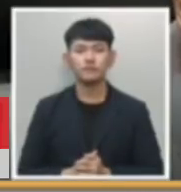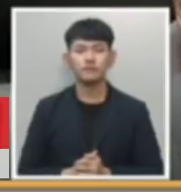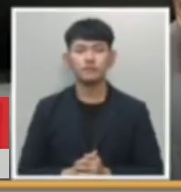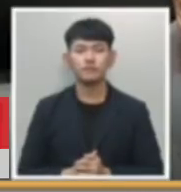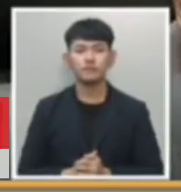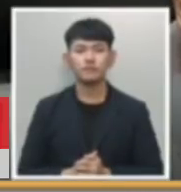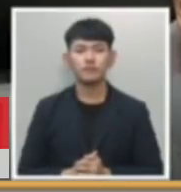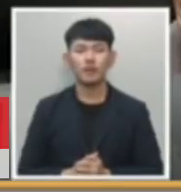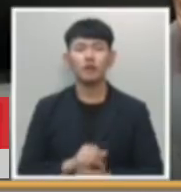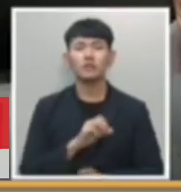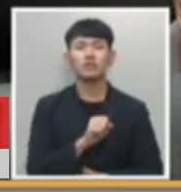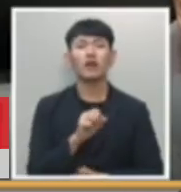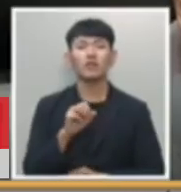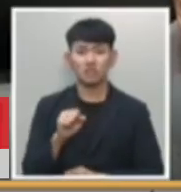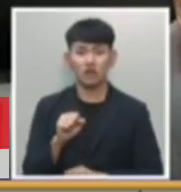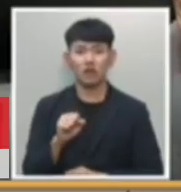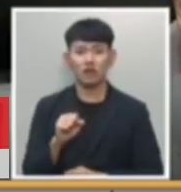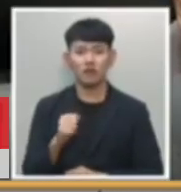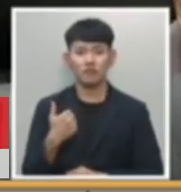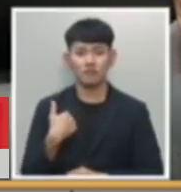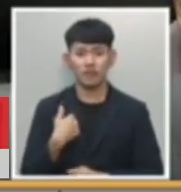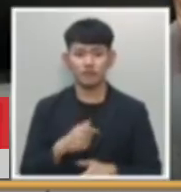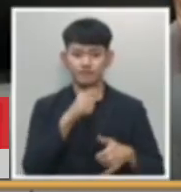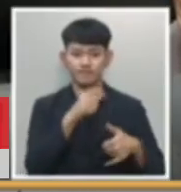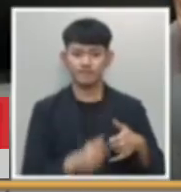สมาชิกท่านหนึ่ง